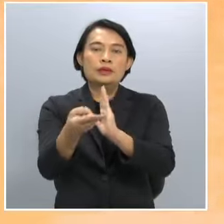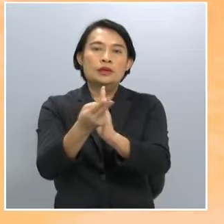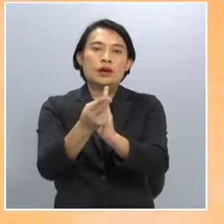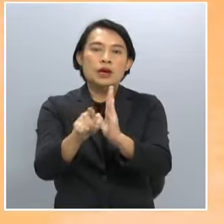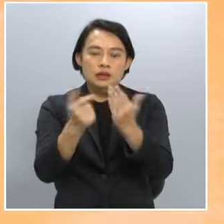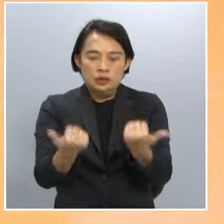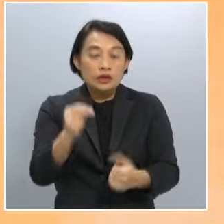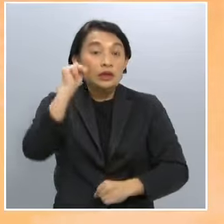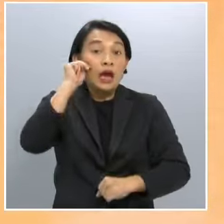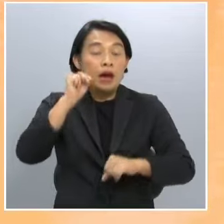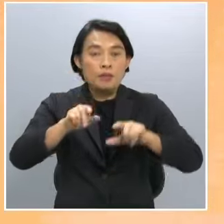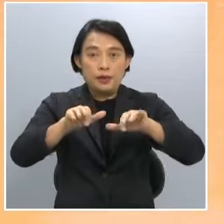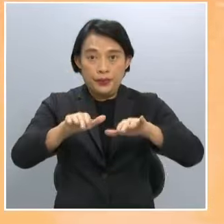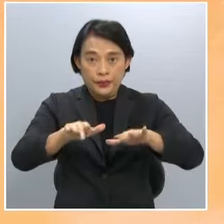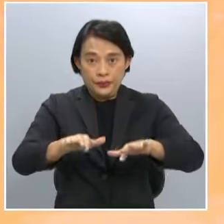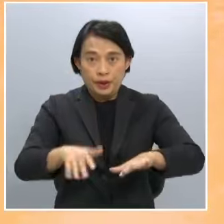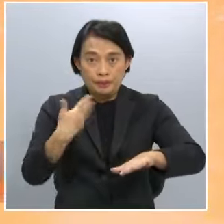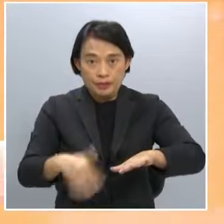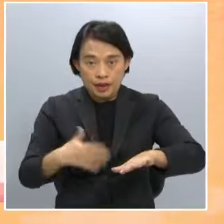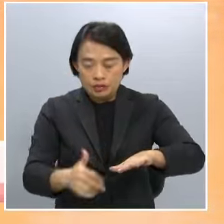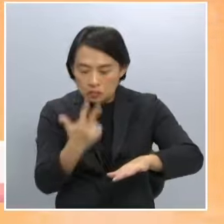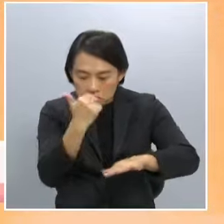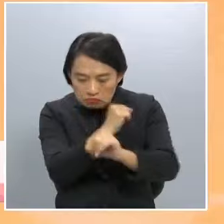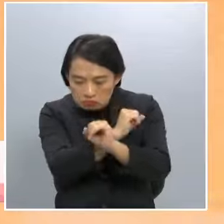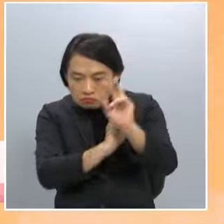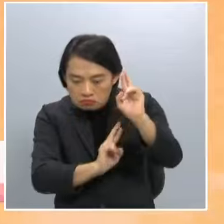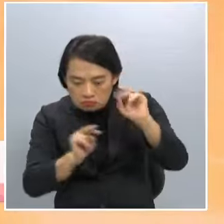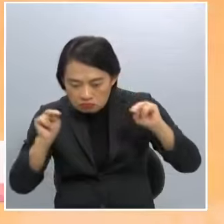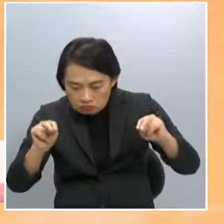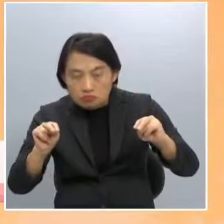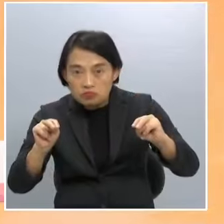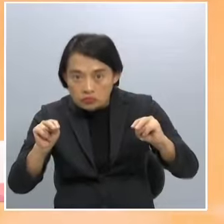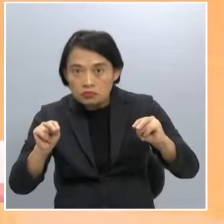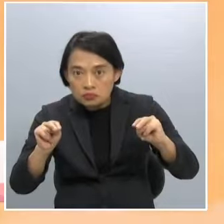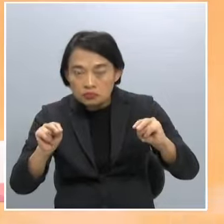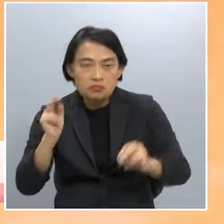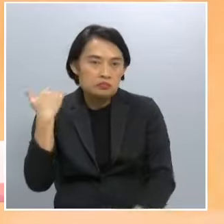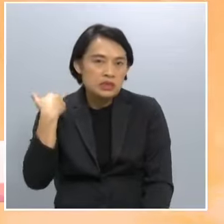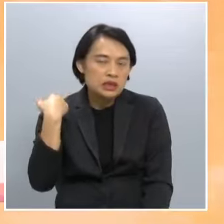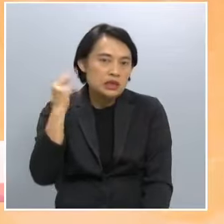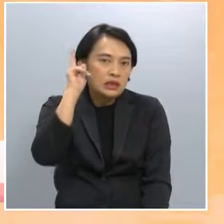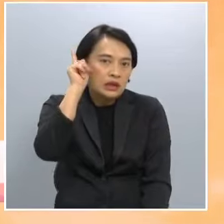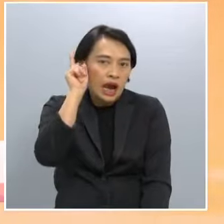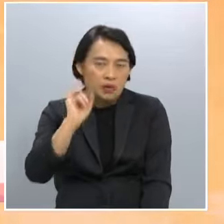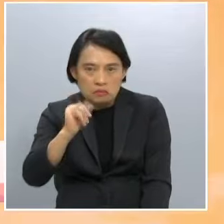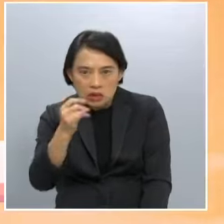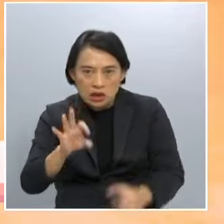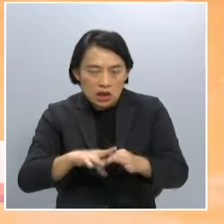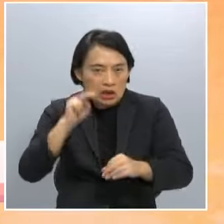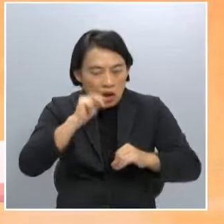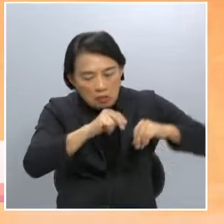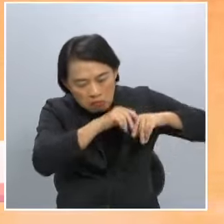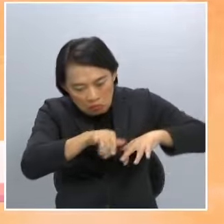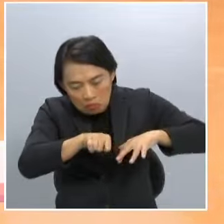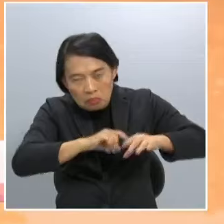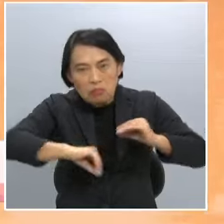จะลดลงนะครับแต่ก็ยังคงต้องเฝ้าระวังสถานการณ์อยู่นะครับเพราะว่ามันก็มีกระแสข่าวว่าอาจจะมีน้ำระลอก2ที่มาสมทบอีกและอย่างเมื่อคืนเนี่ย